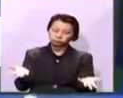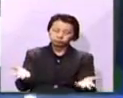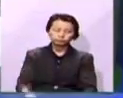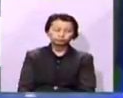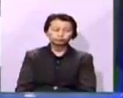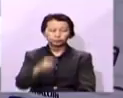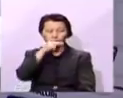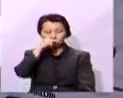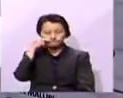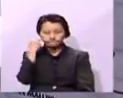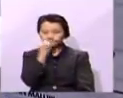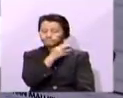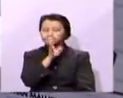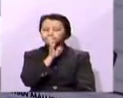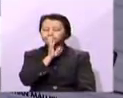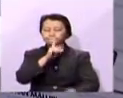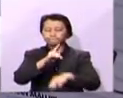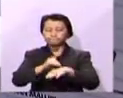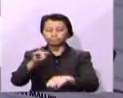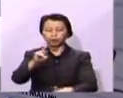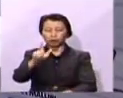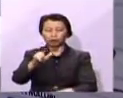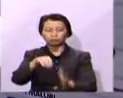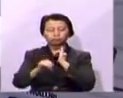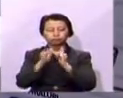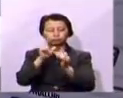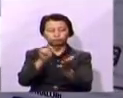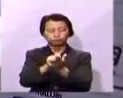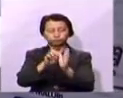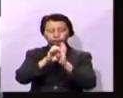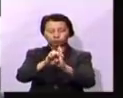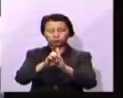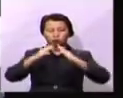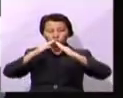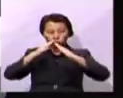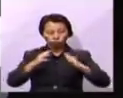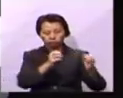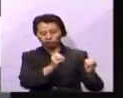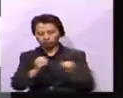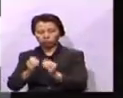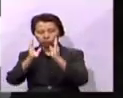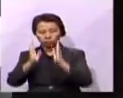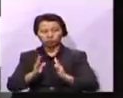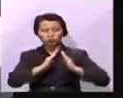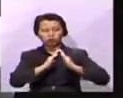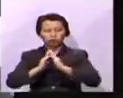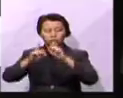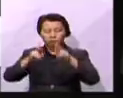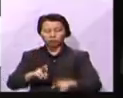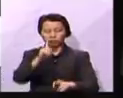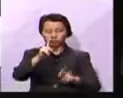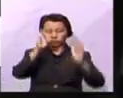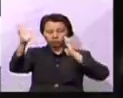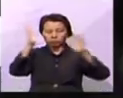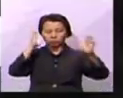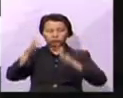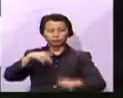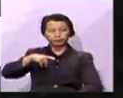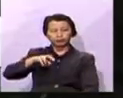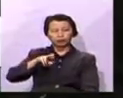Datuk Seri Najib menyatakannya di Ibu Negara dalam sidang media sempena Expo Perumahan Anjuran Perbadanan Perumahan Rakyat Satu Malaysia,